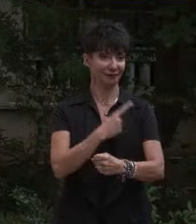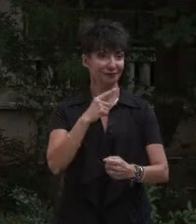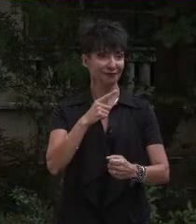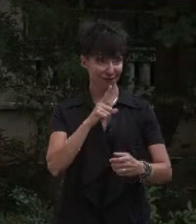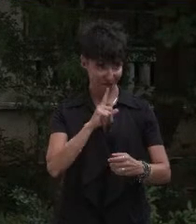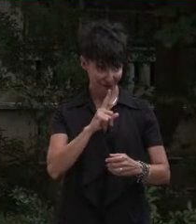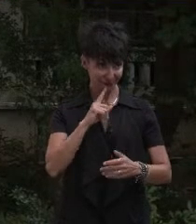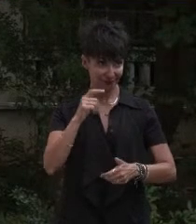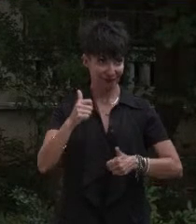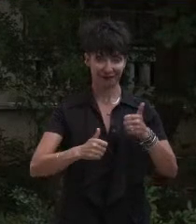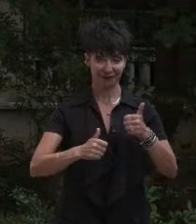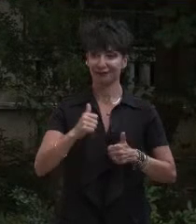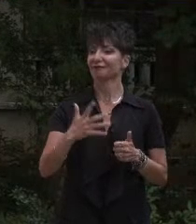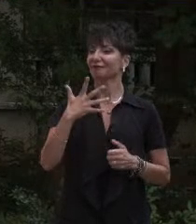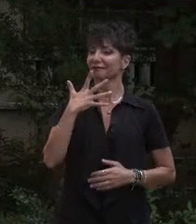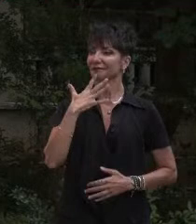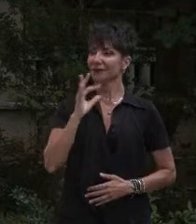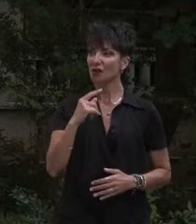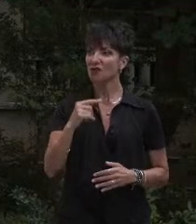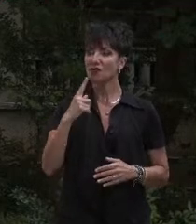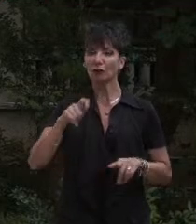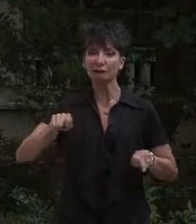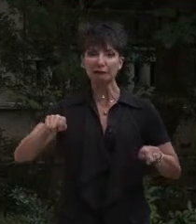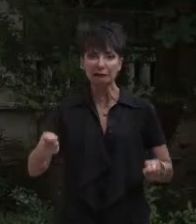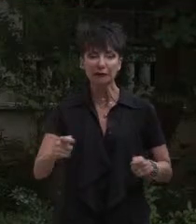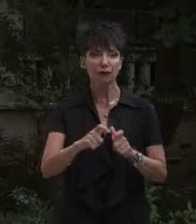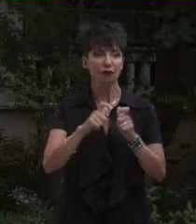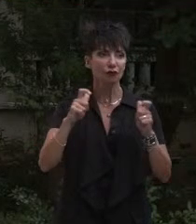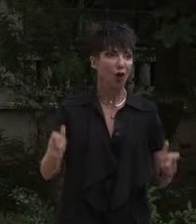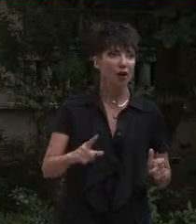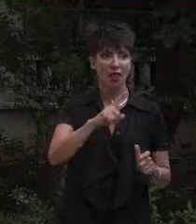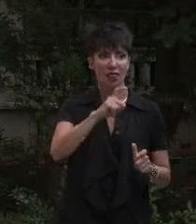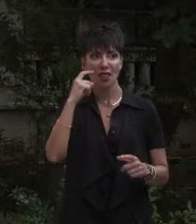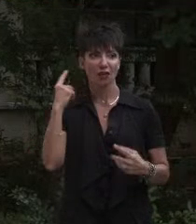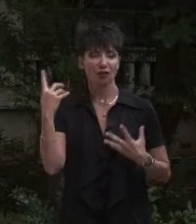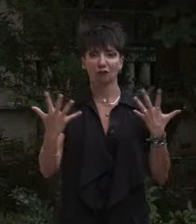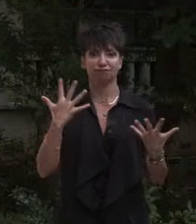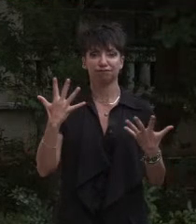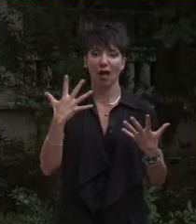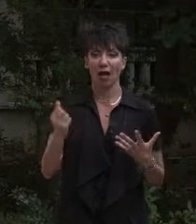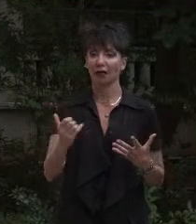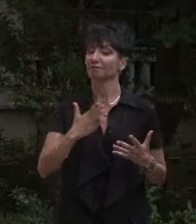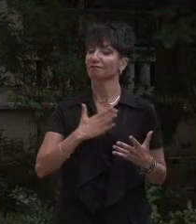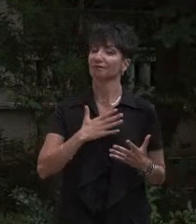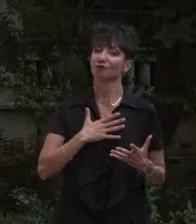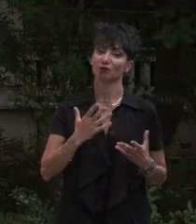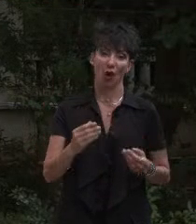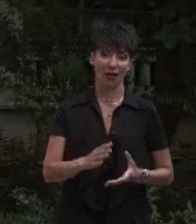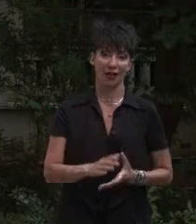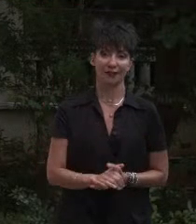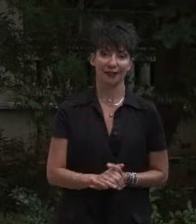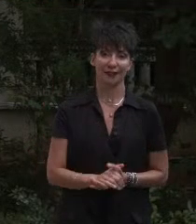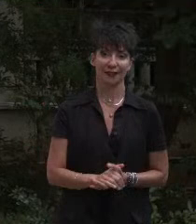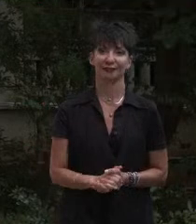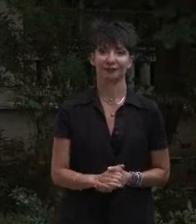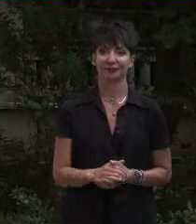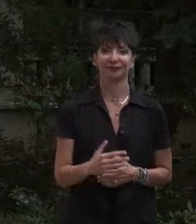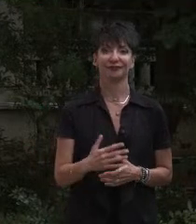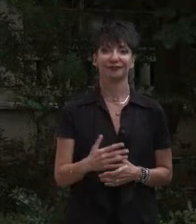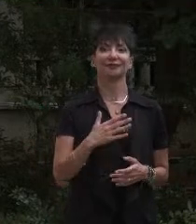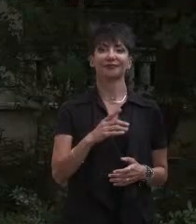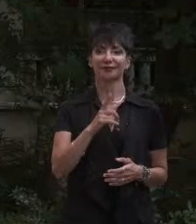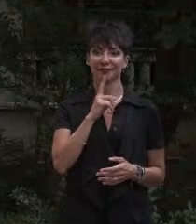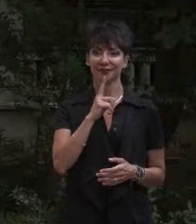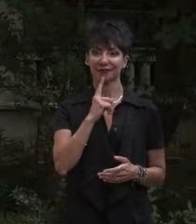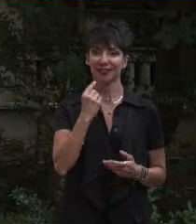το διαγωνισμό λόγω των κλειστών σχολείων, δύσκολων συνθήκων. Σας ευχαριστούμε πολύ. Καλή συνέχεια